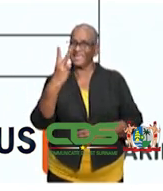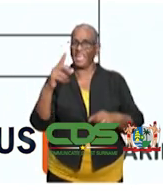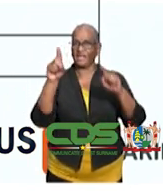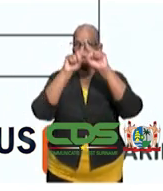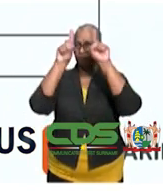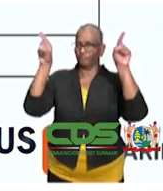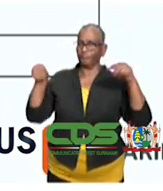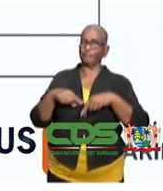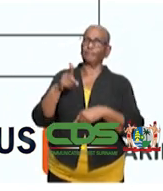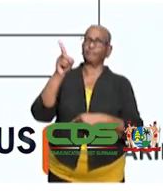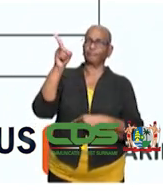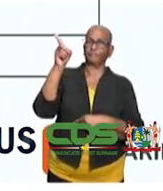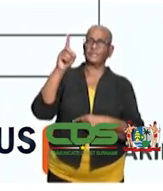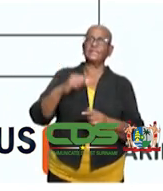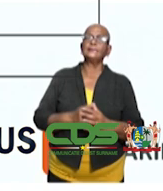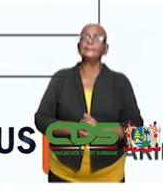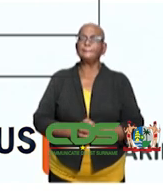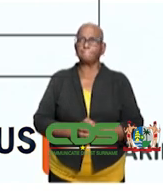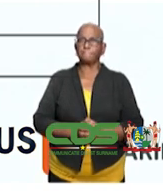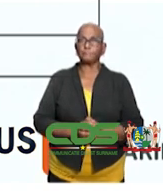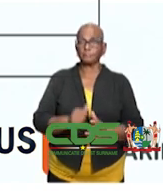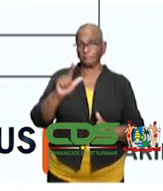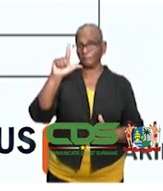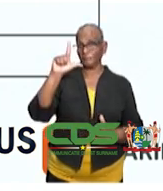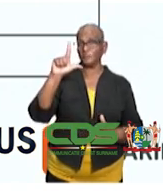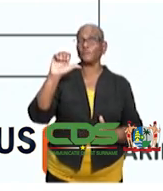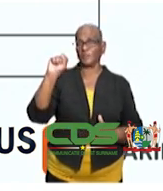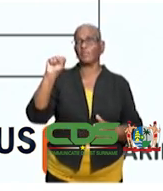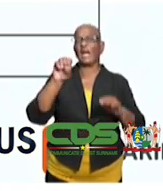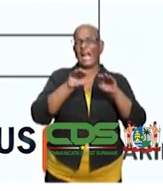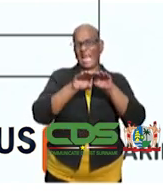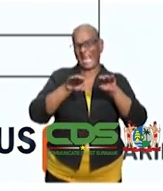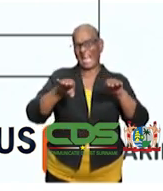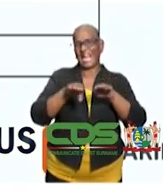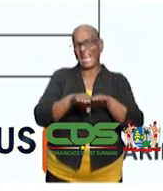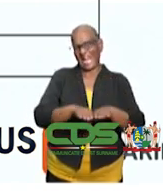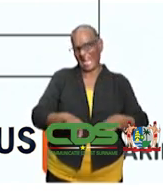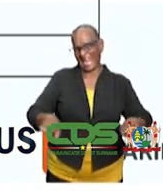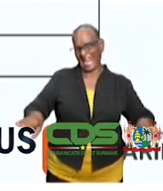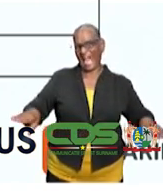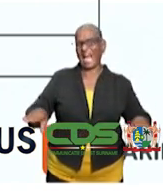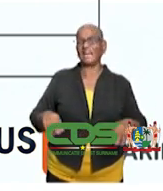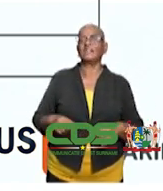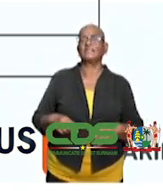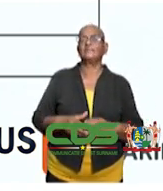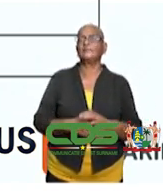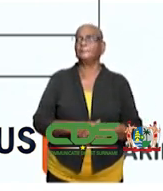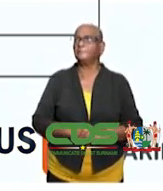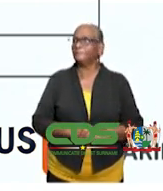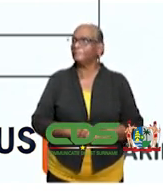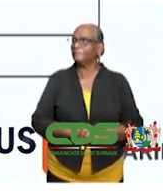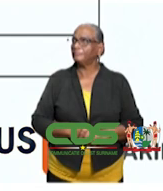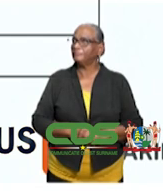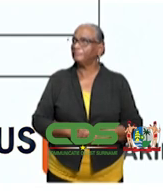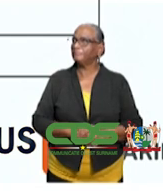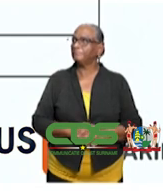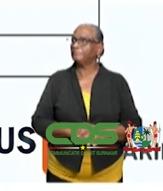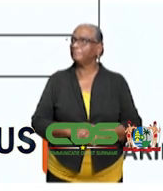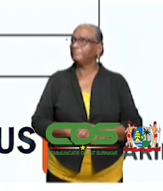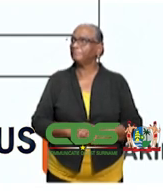de tabel staat LS voor laagspanning, HS staat voor hoogspanningafnemers.